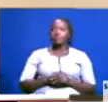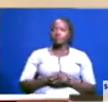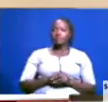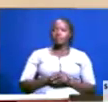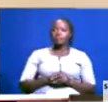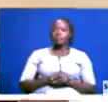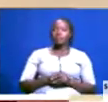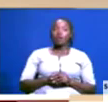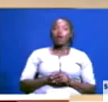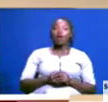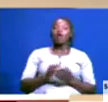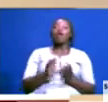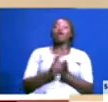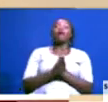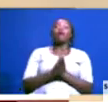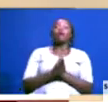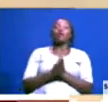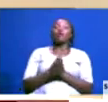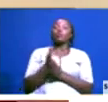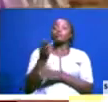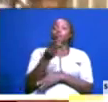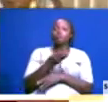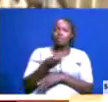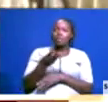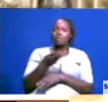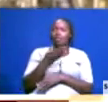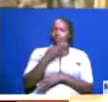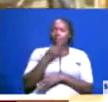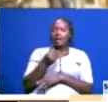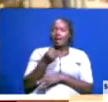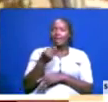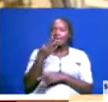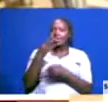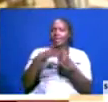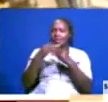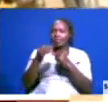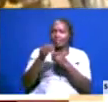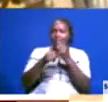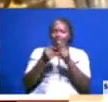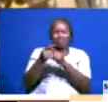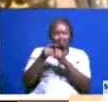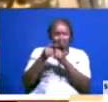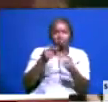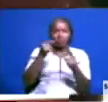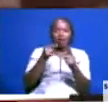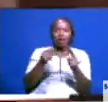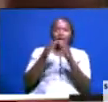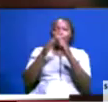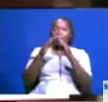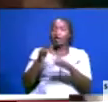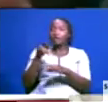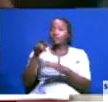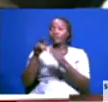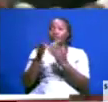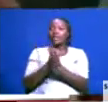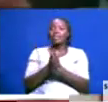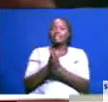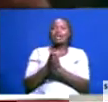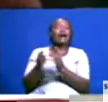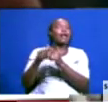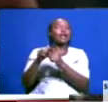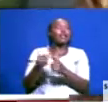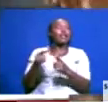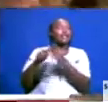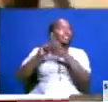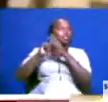Siku ya Jumatano, mzee mwenye umri wa miaka 80 aliuawa baada ya majambazi kuvamia makazi yake katika kaunti ya Samburu na kutoweka